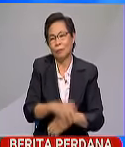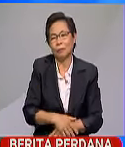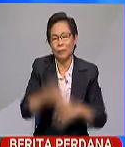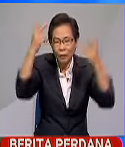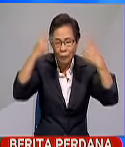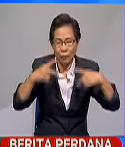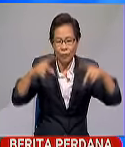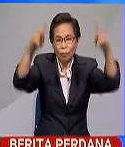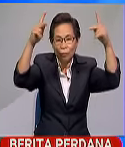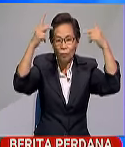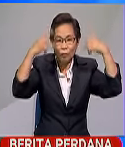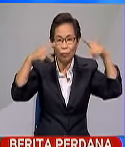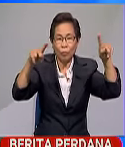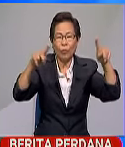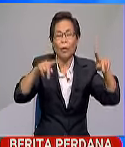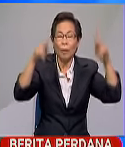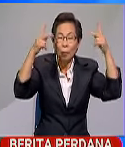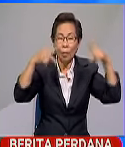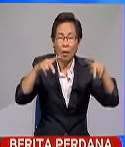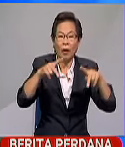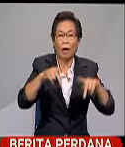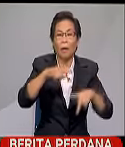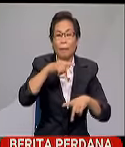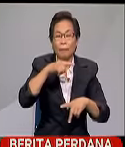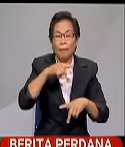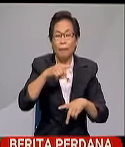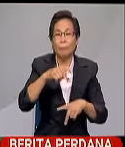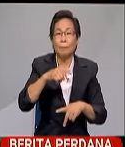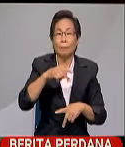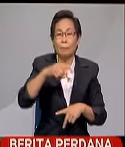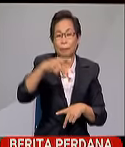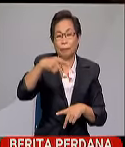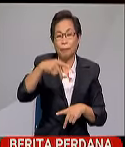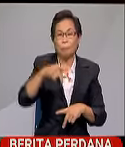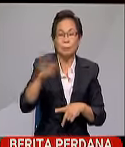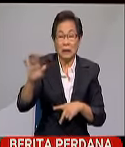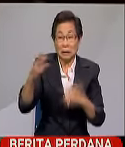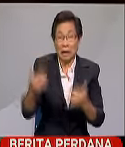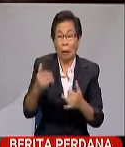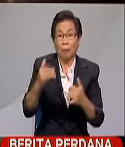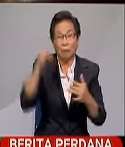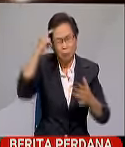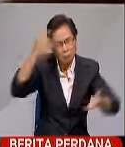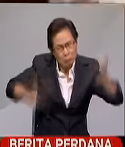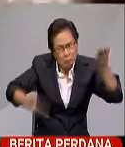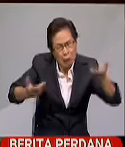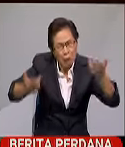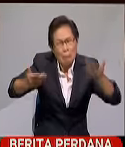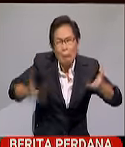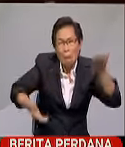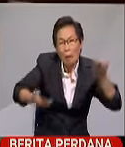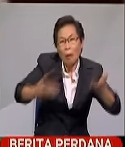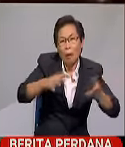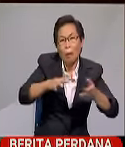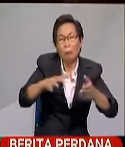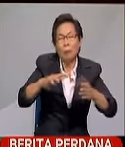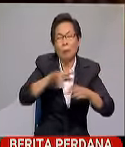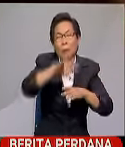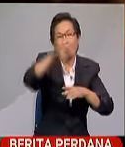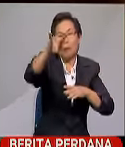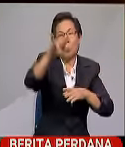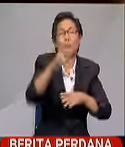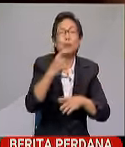Presiden Volodymyr Zelensky ketika berucap di Kiev menyatakan pihaknya sedang menimbangkan beberapa kemungkinan punca nahas pesawat